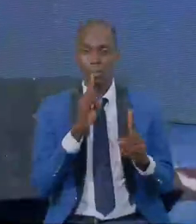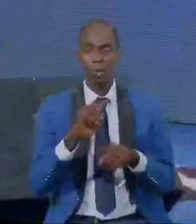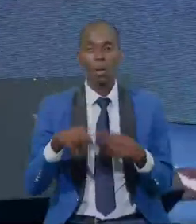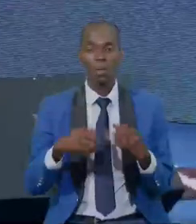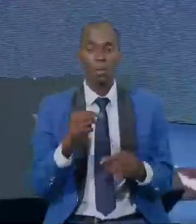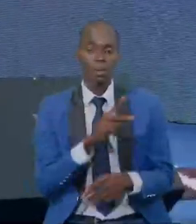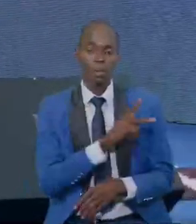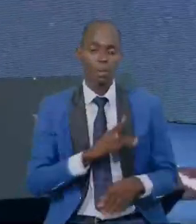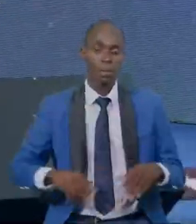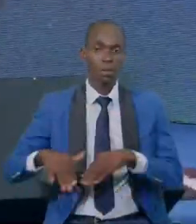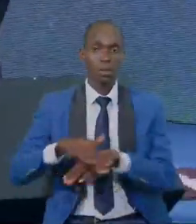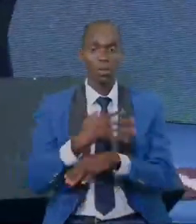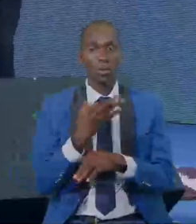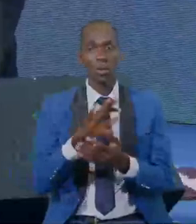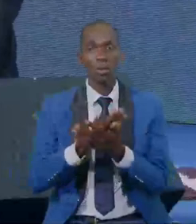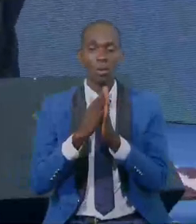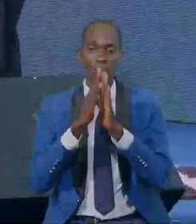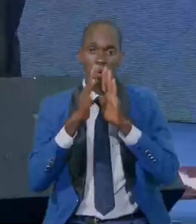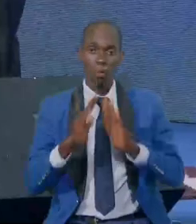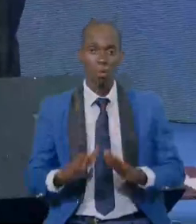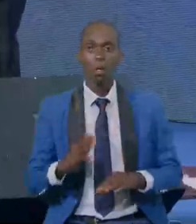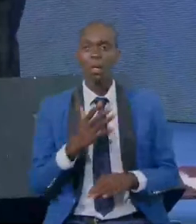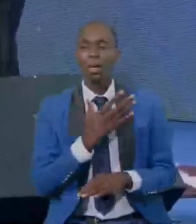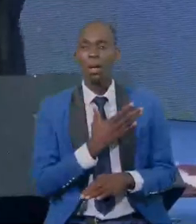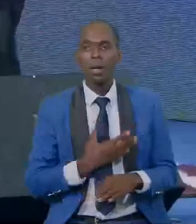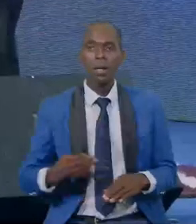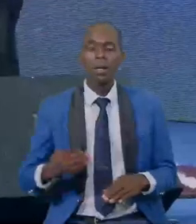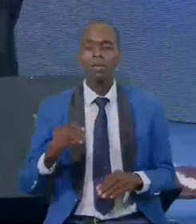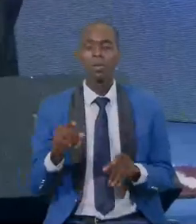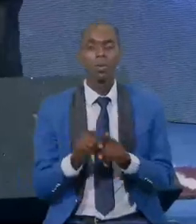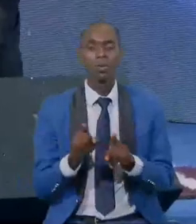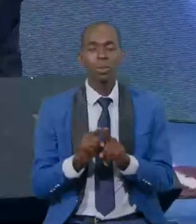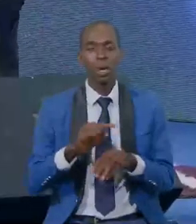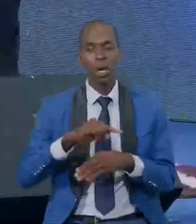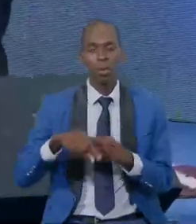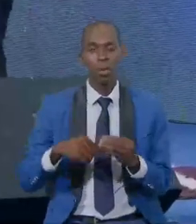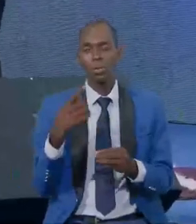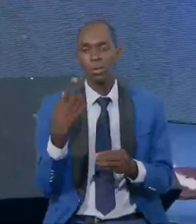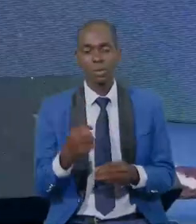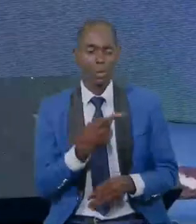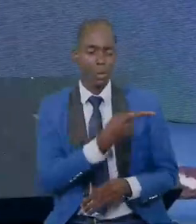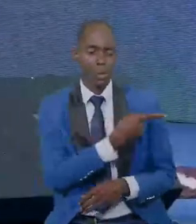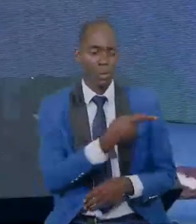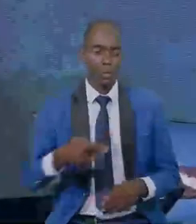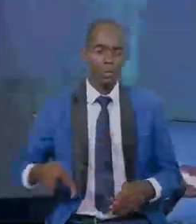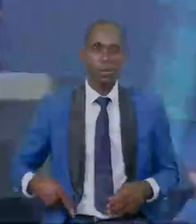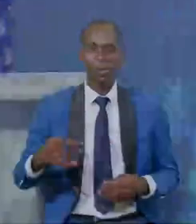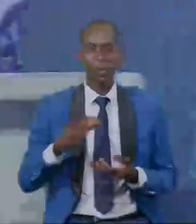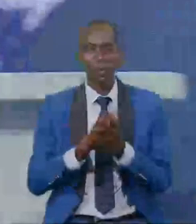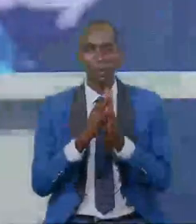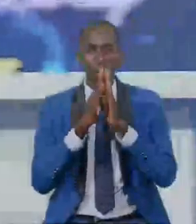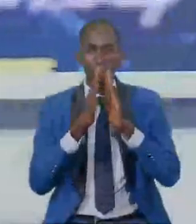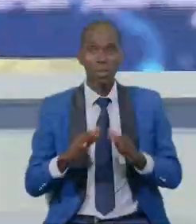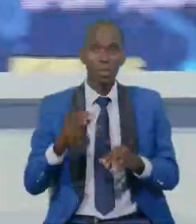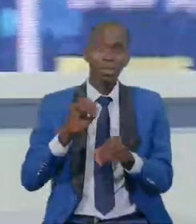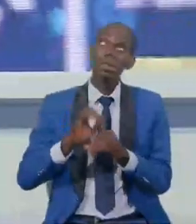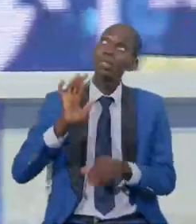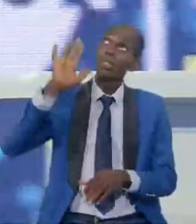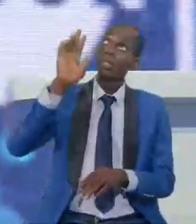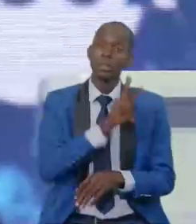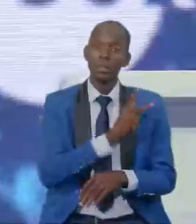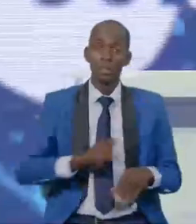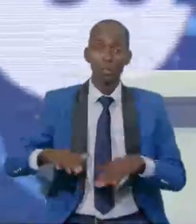Venons parler du royaume de paix. And about the Prince of Peace. Au sujet du prince de la paix. There is peace. Il